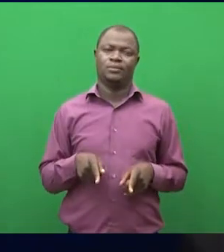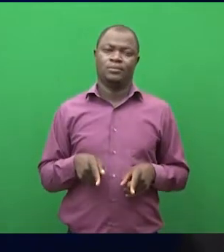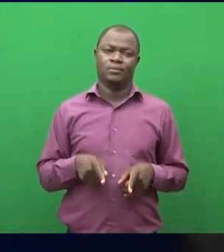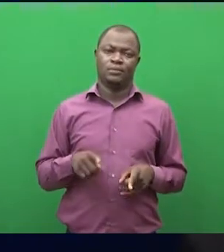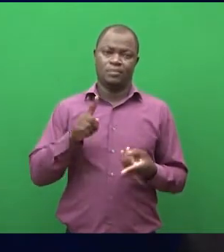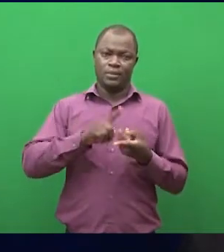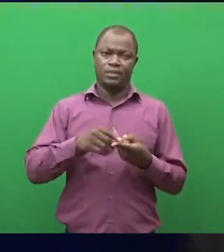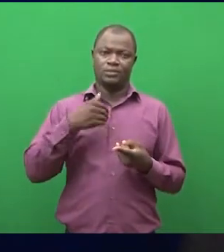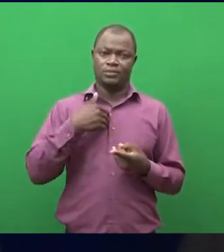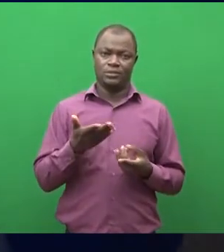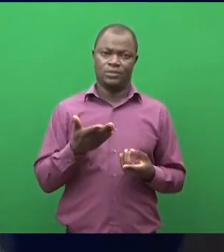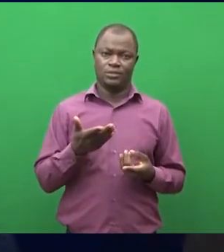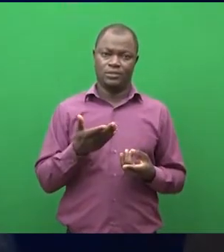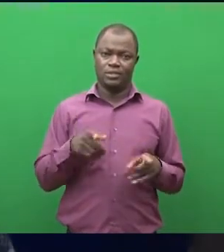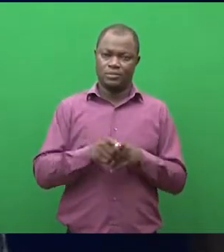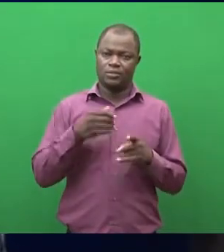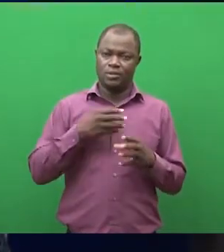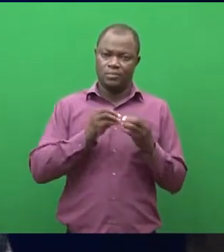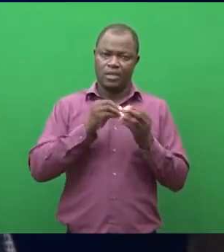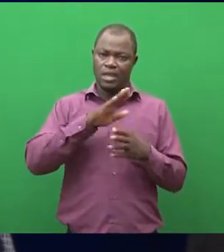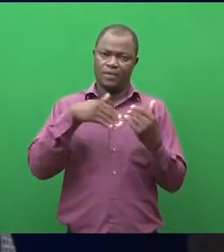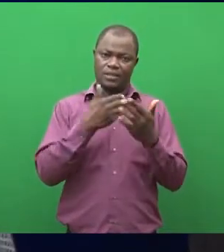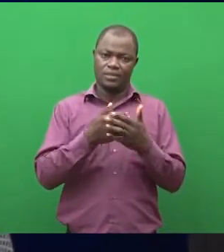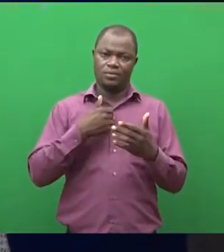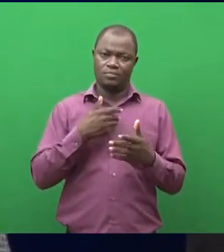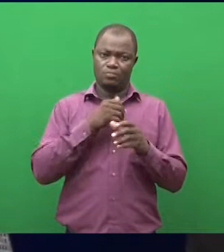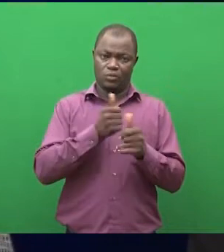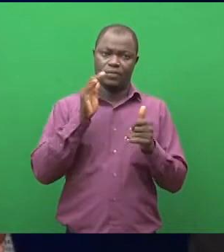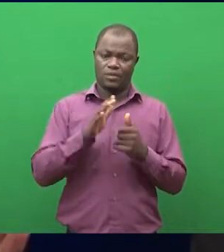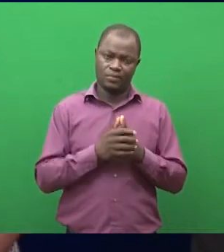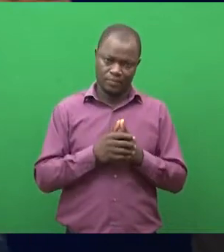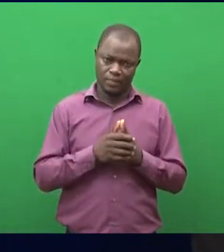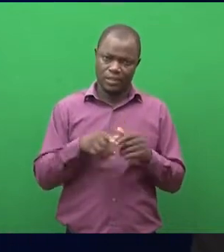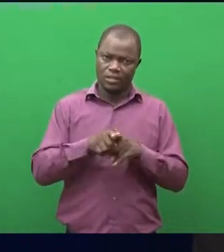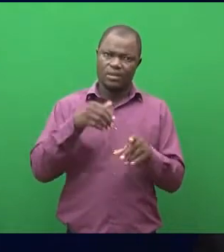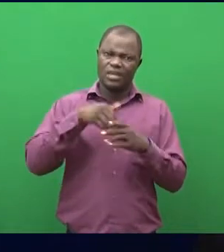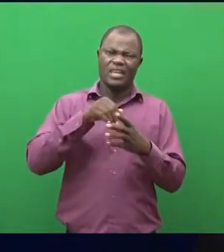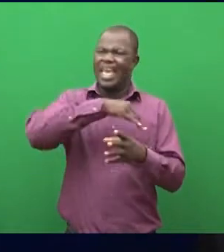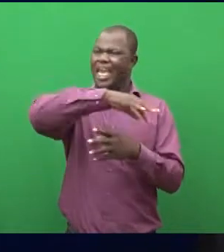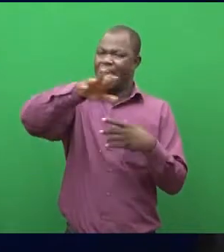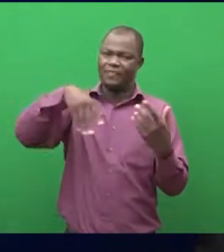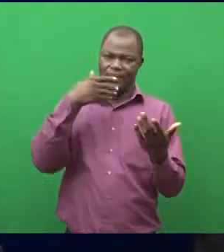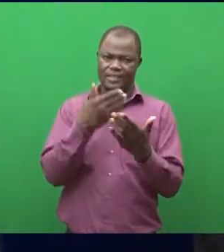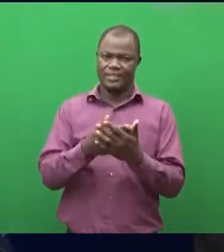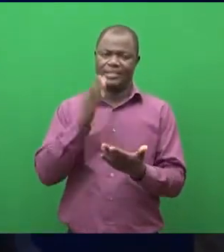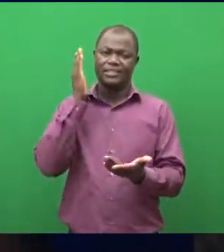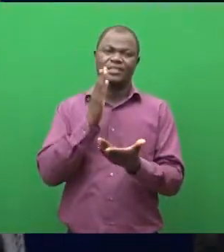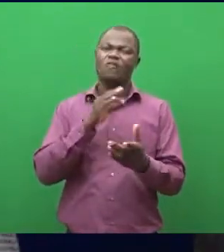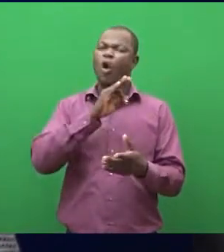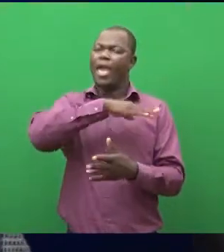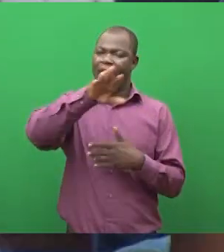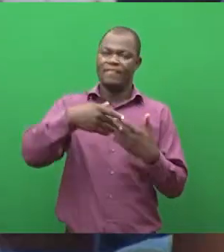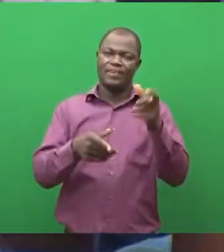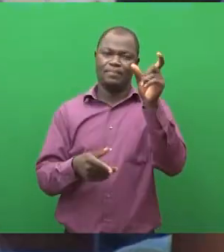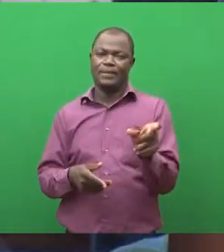Ende isusu sema operators takagadzira ma packages ari kuti ndingati across the board kubva for